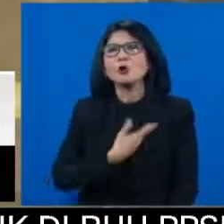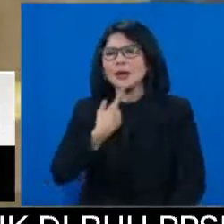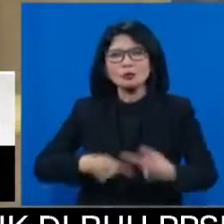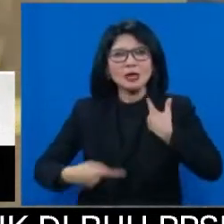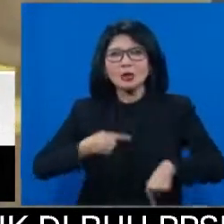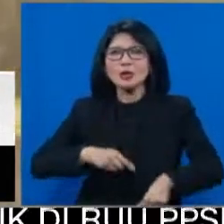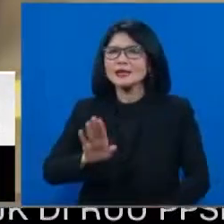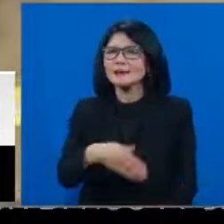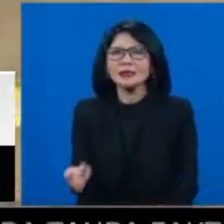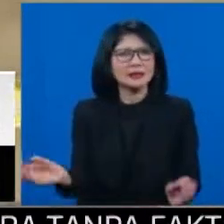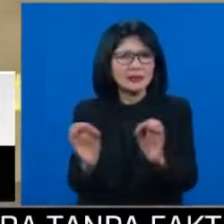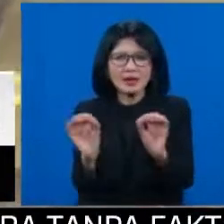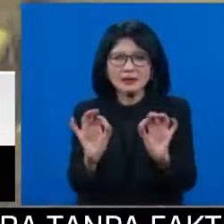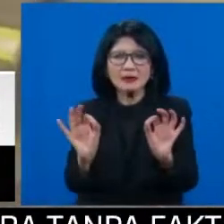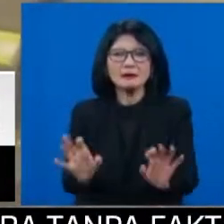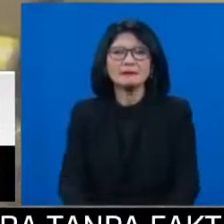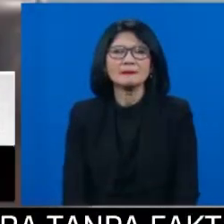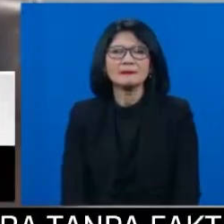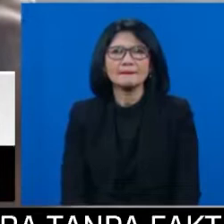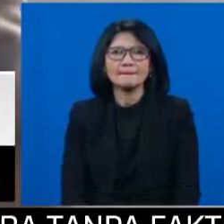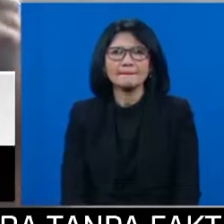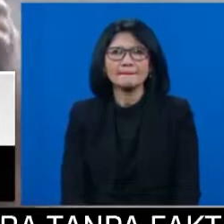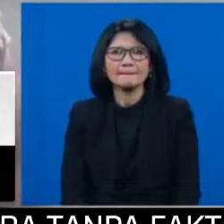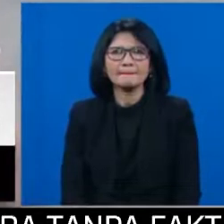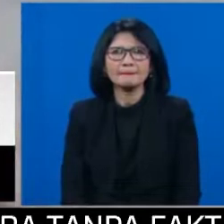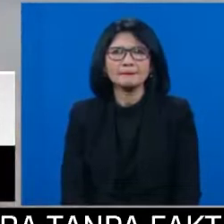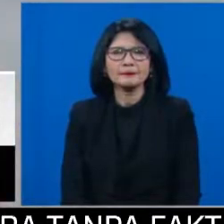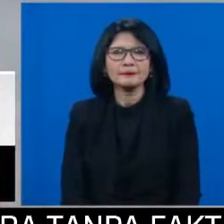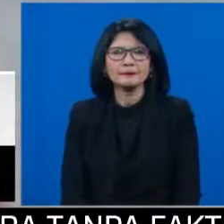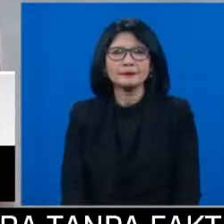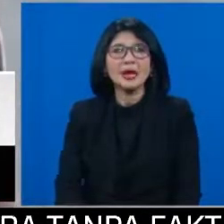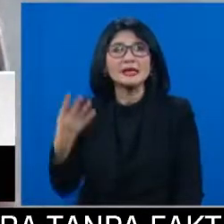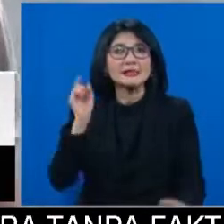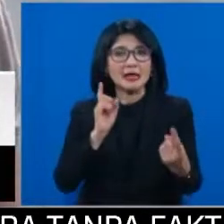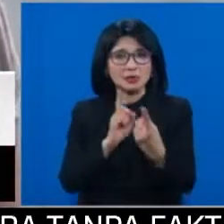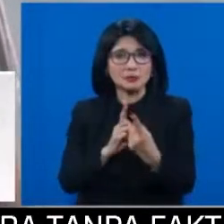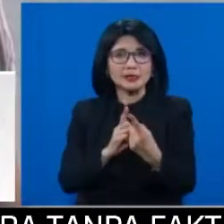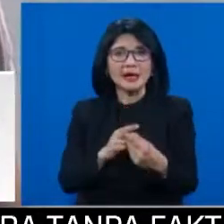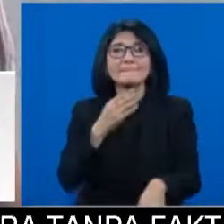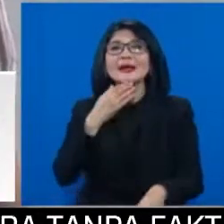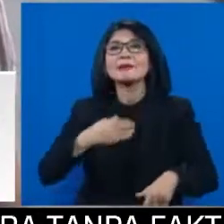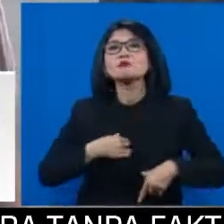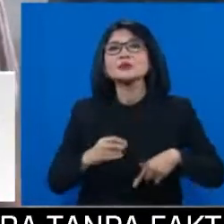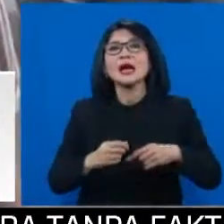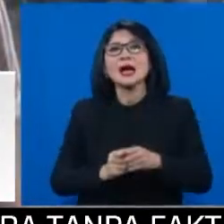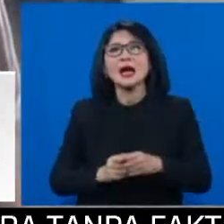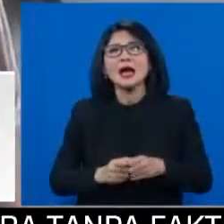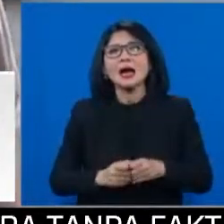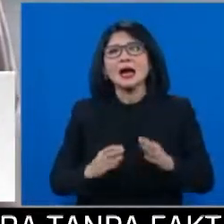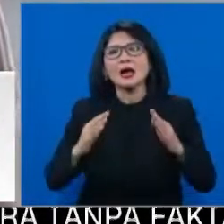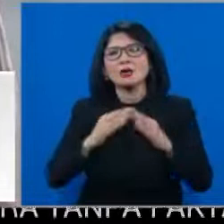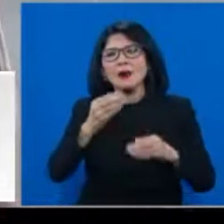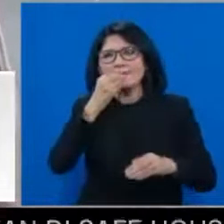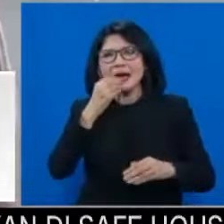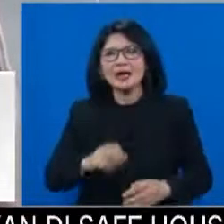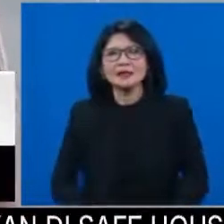dalam kebakaran ini. Tadi saya ketemu sama yang punya warung kebreknya, katanya sih dia juga